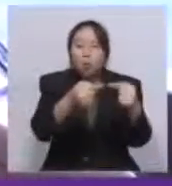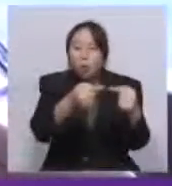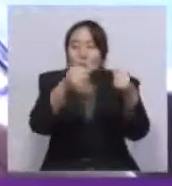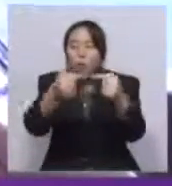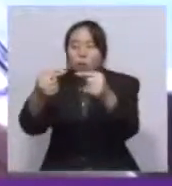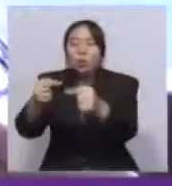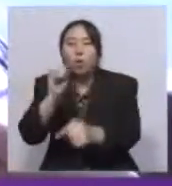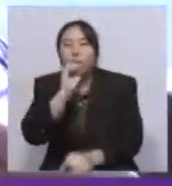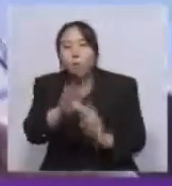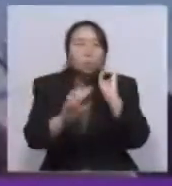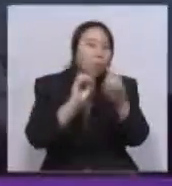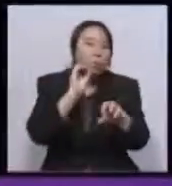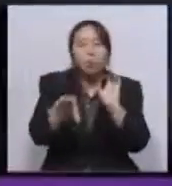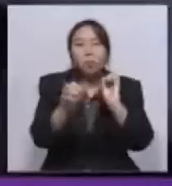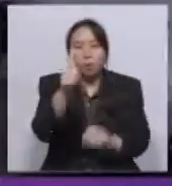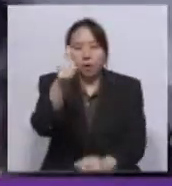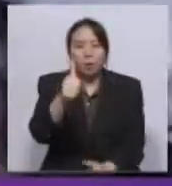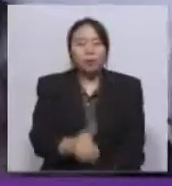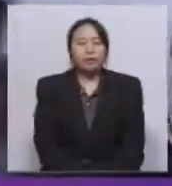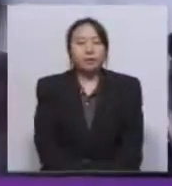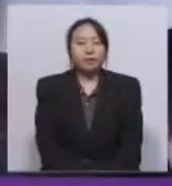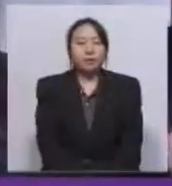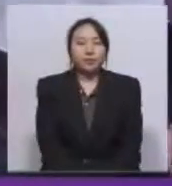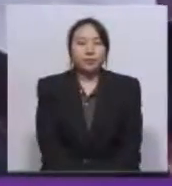จังหวะโอกาสการละเทศะอย่าง